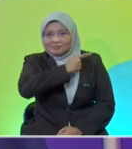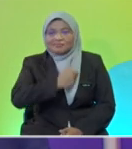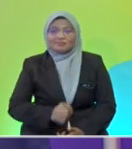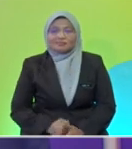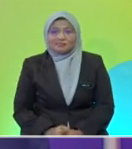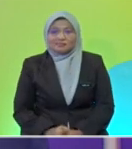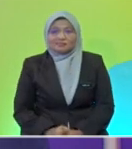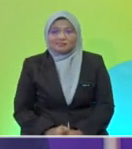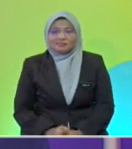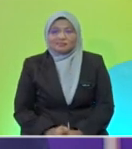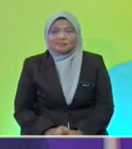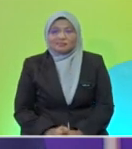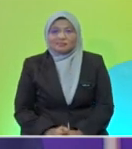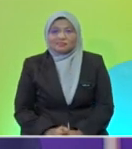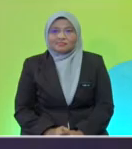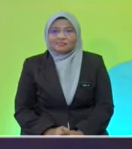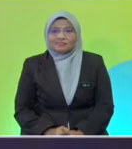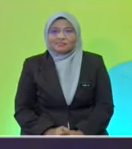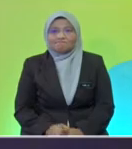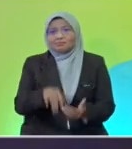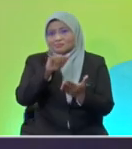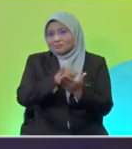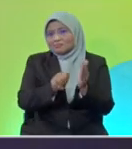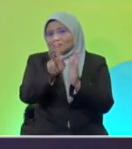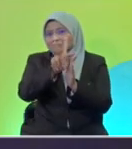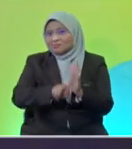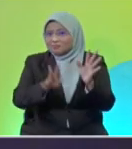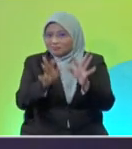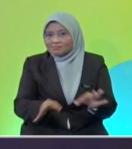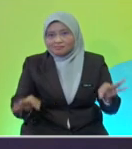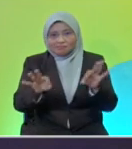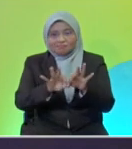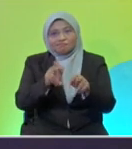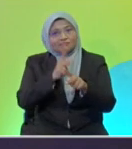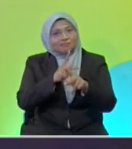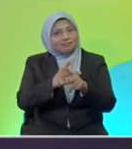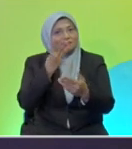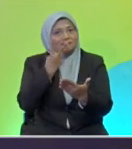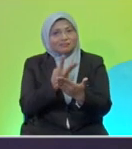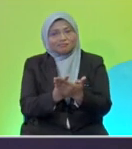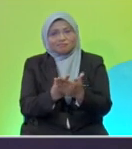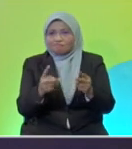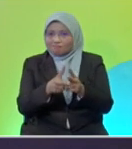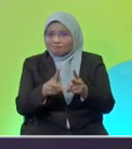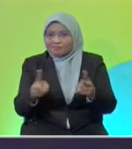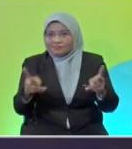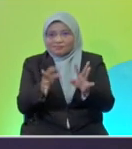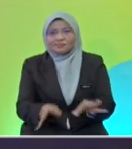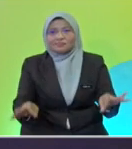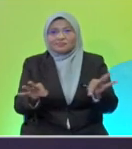itu Nah itulah kepentingannya betul sangat-sangat merasa sangat penting